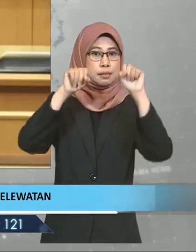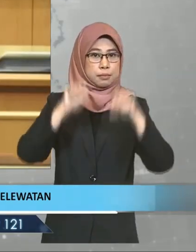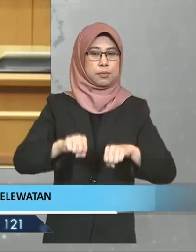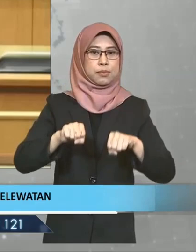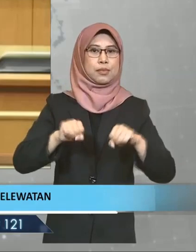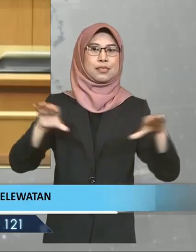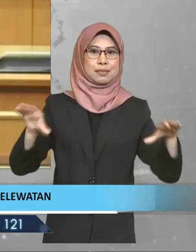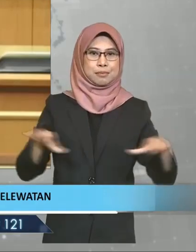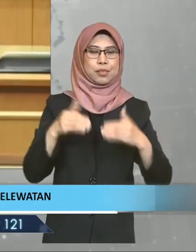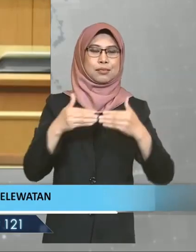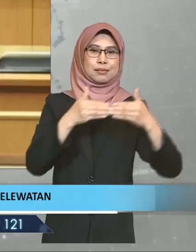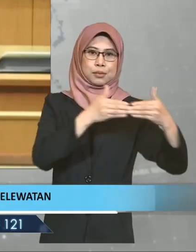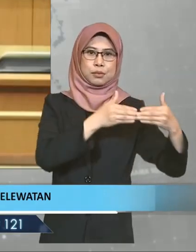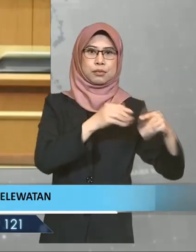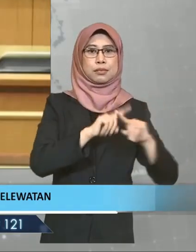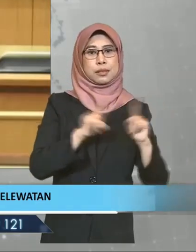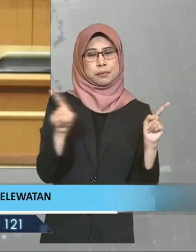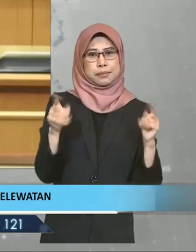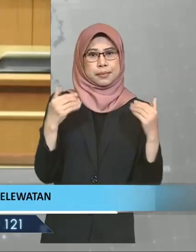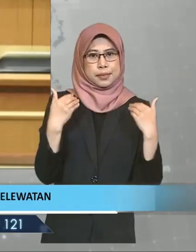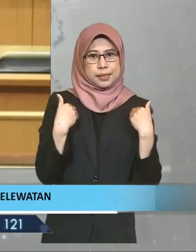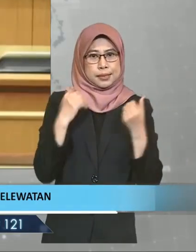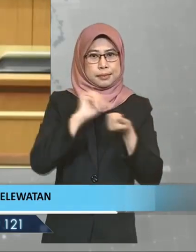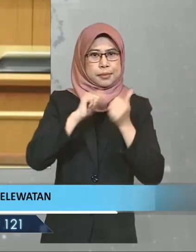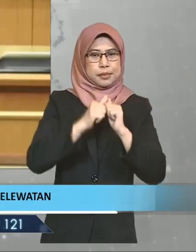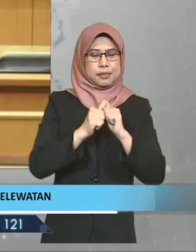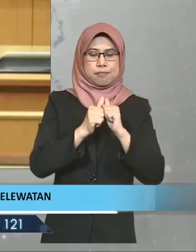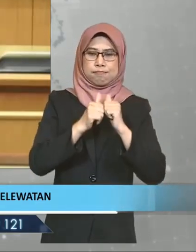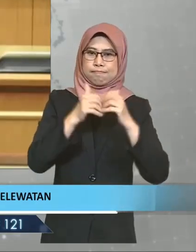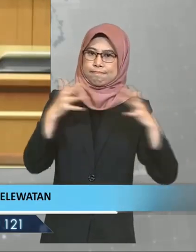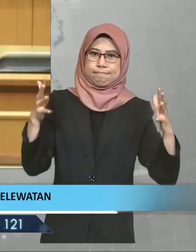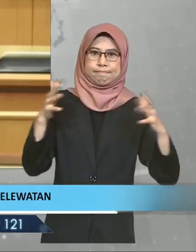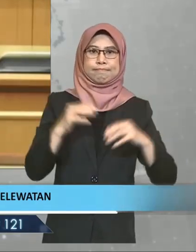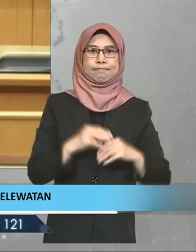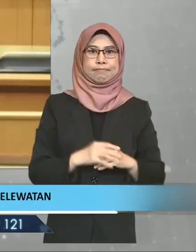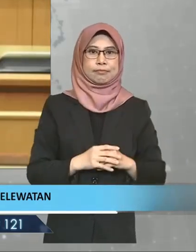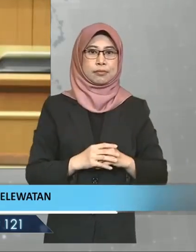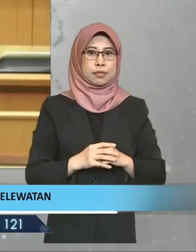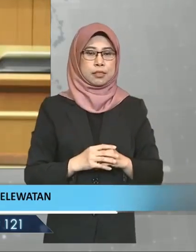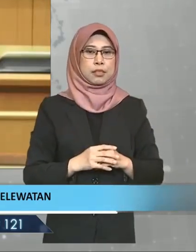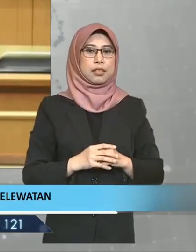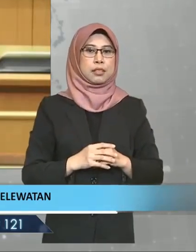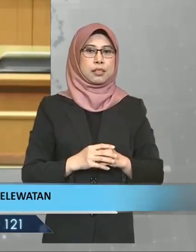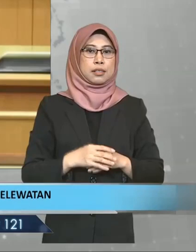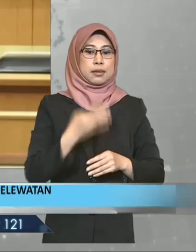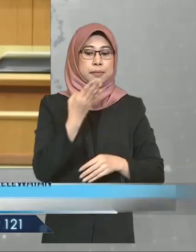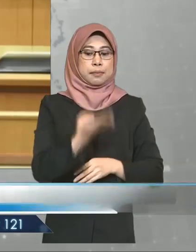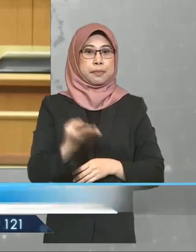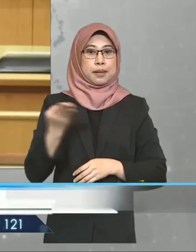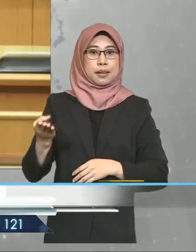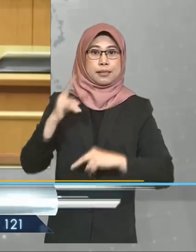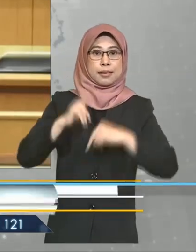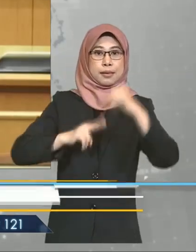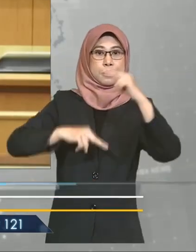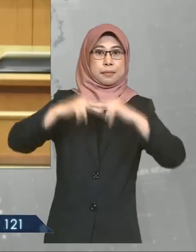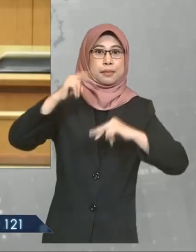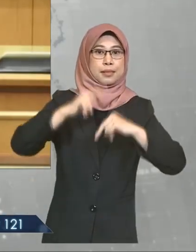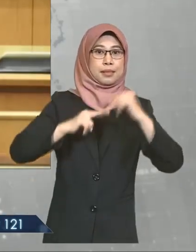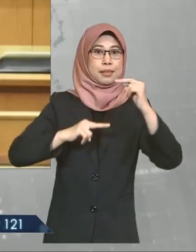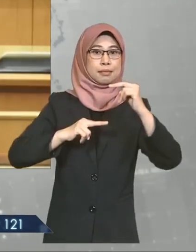diteruskan tetapi terdapat kekangan besar free download bekalan bahan binaan